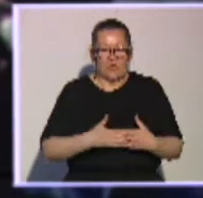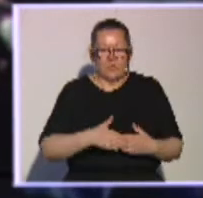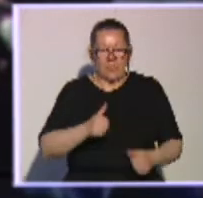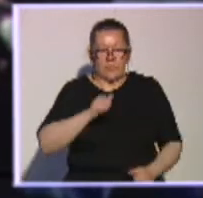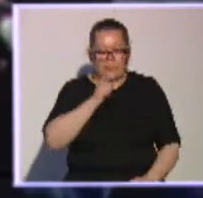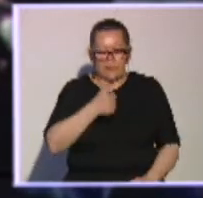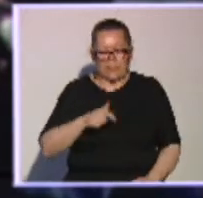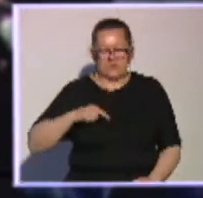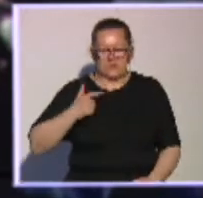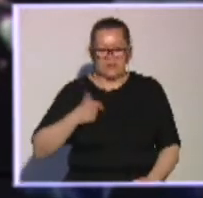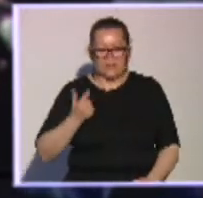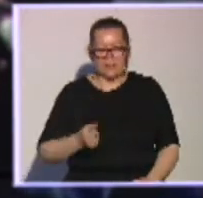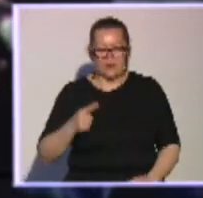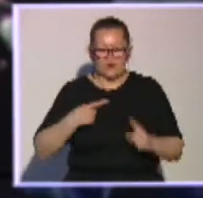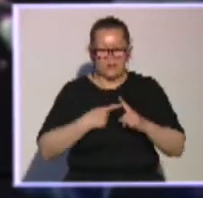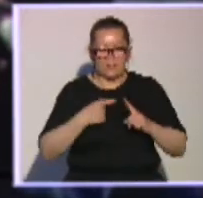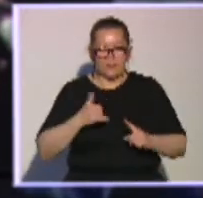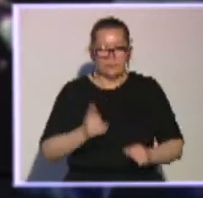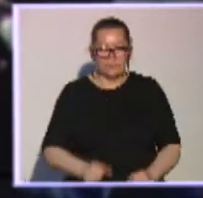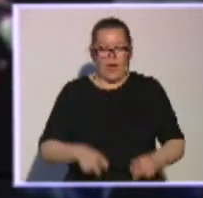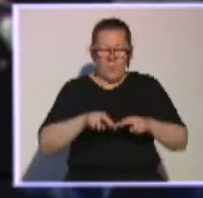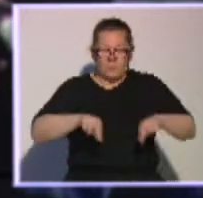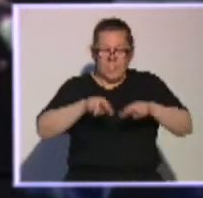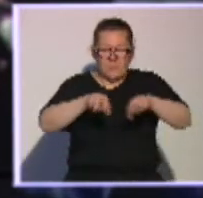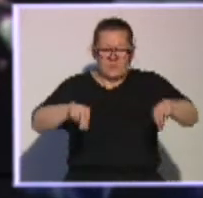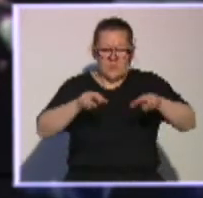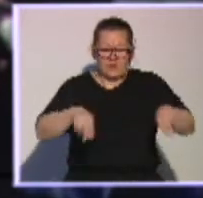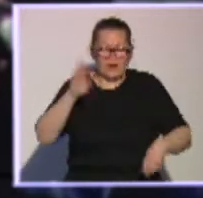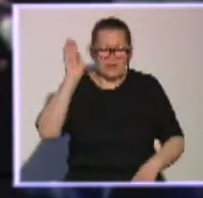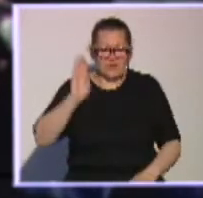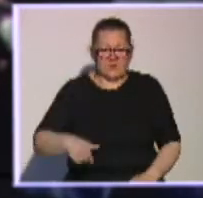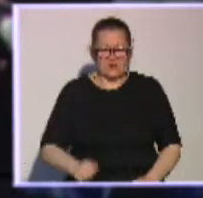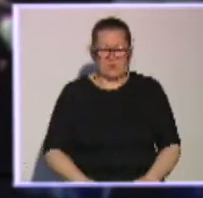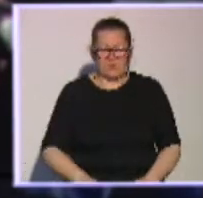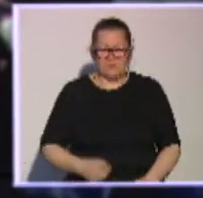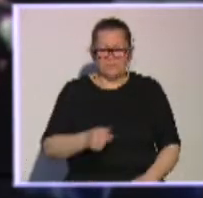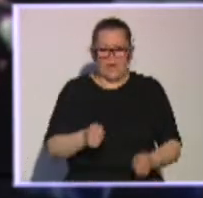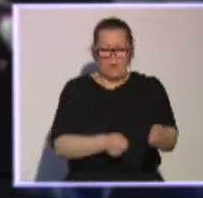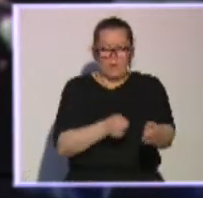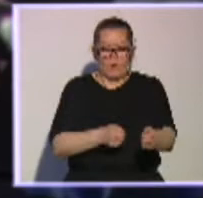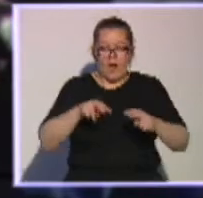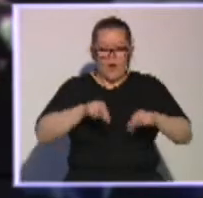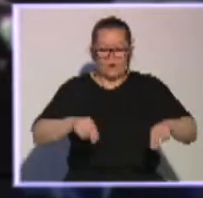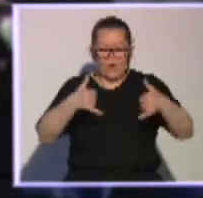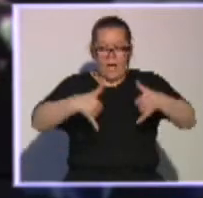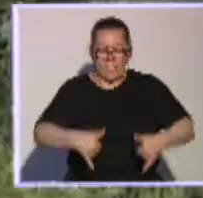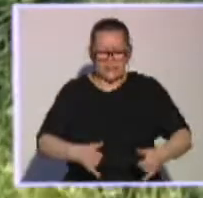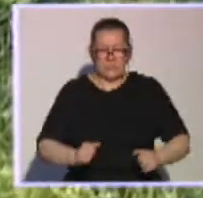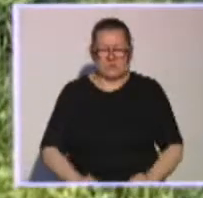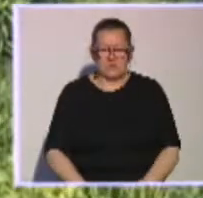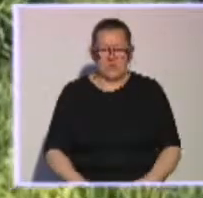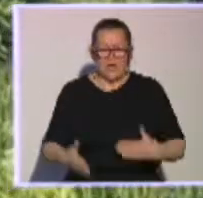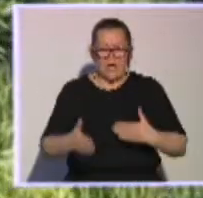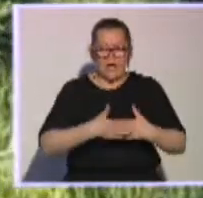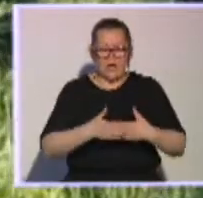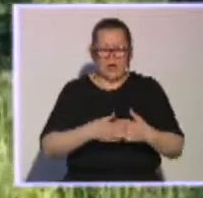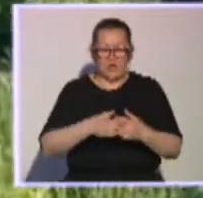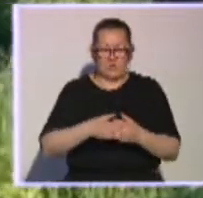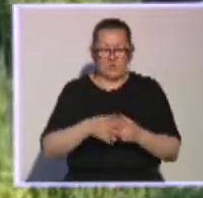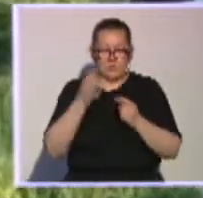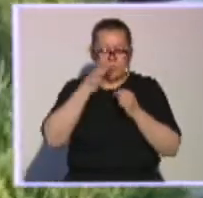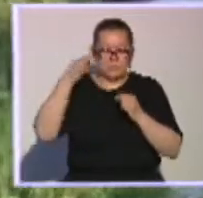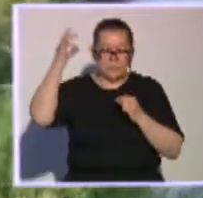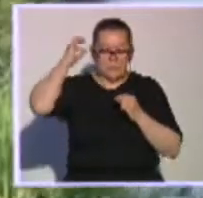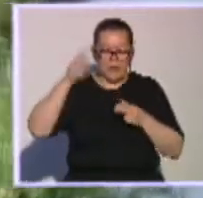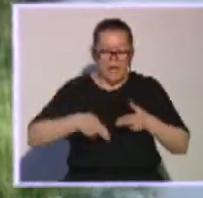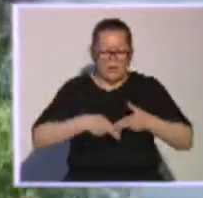din Târgu Jiu care au căzut din barcă. Pompierii au reluat astăzi căutările tânărului dispărut duminică în apele Jiului. Alături de scafandri și cu